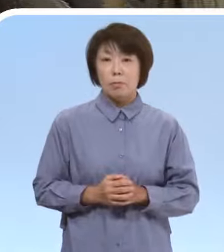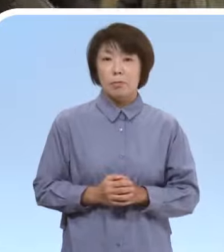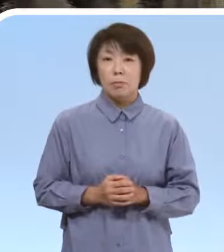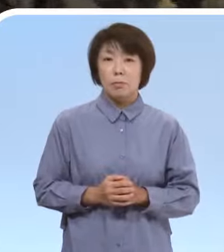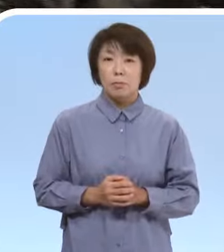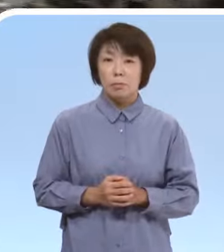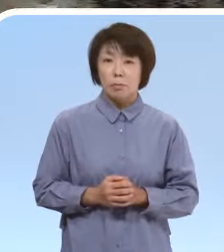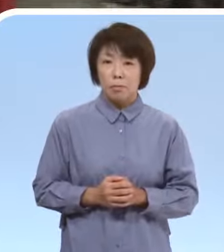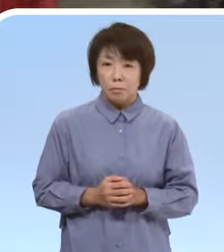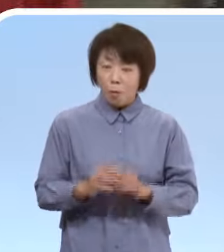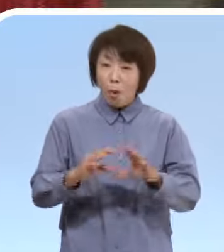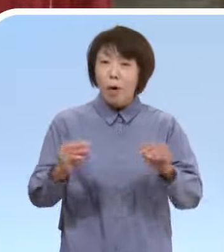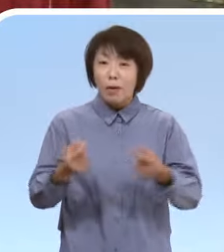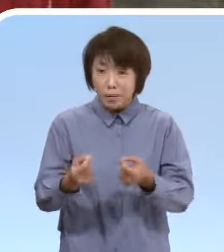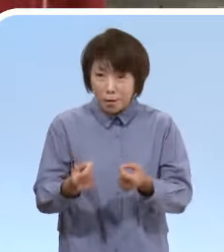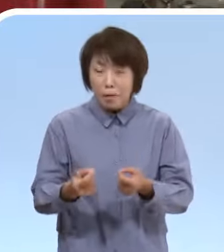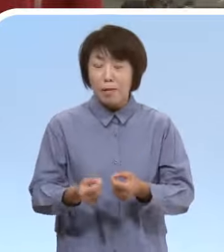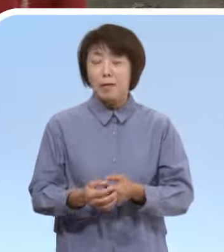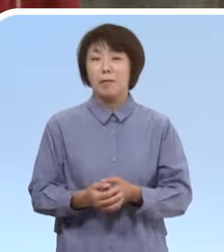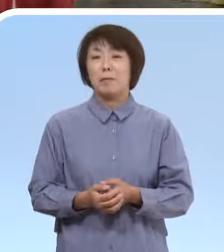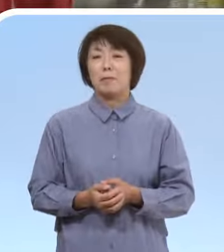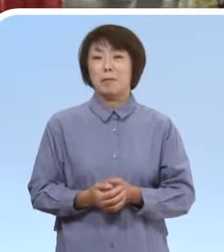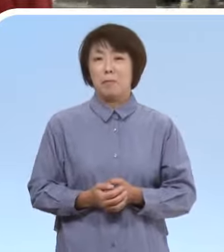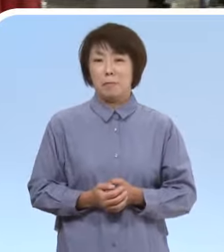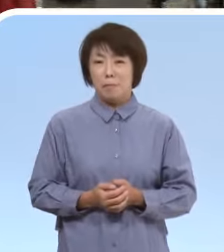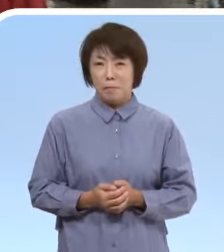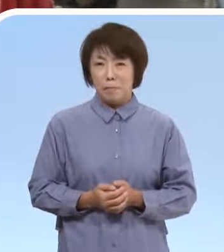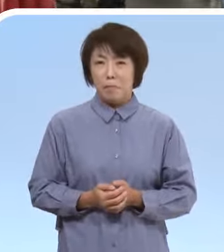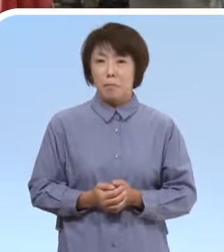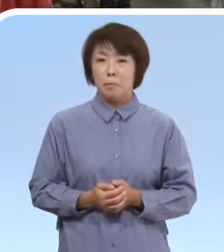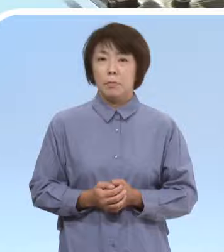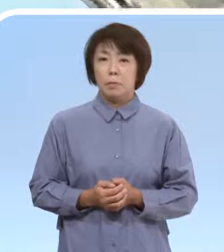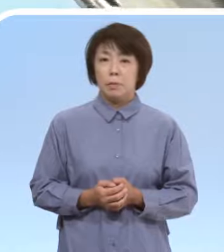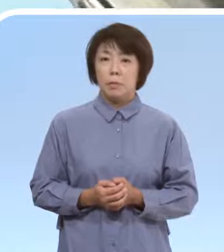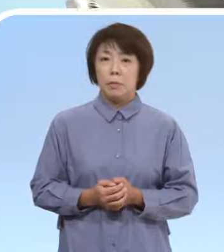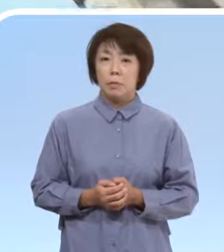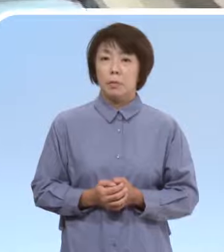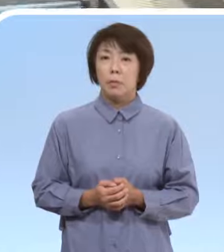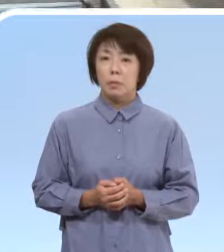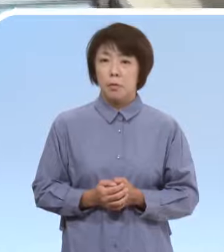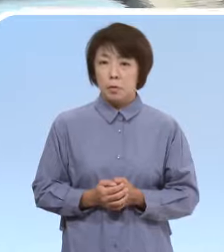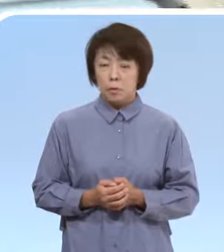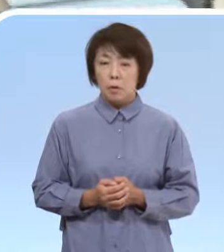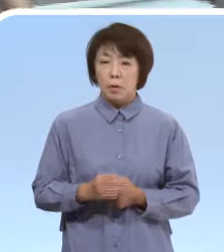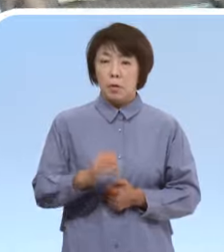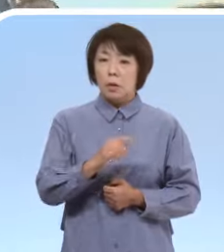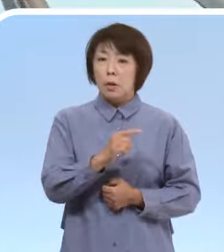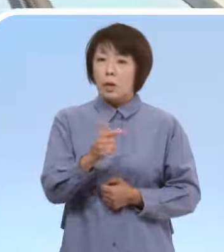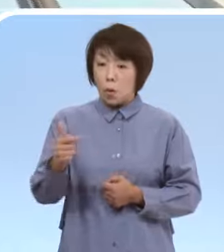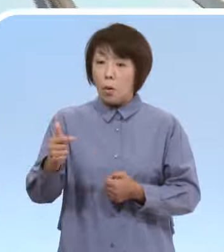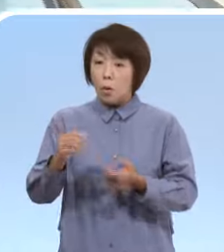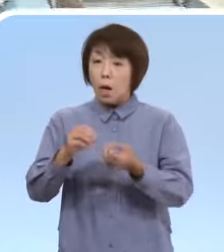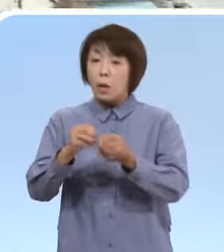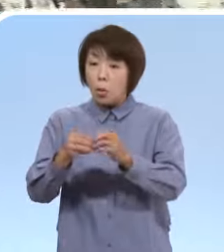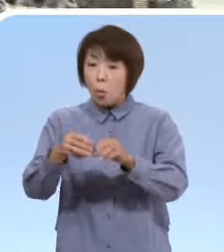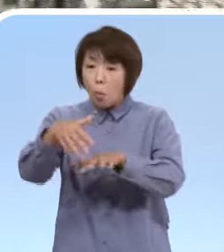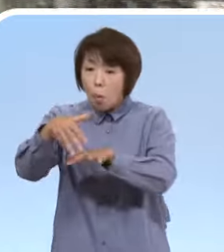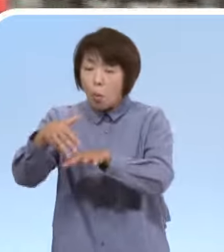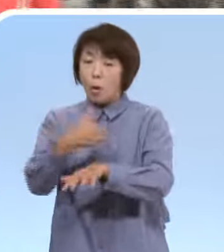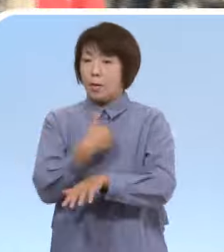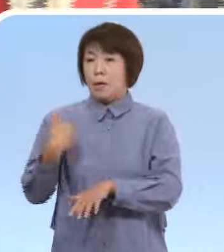え、 ふわふわ。 ふわふわ。 気持ちいい。 だからいろんな織物ができ